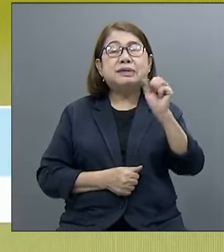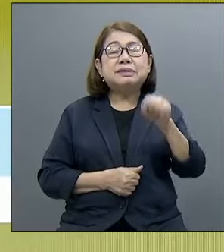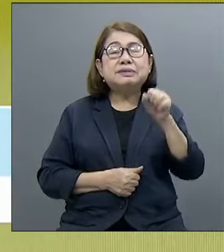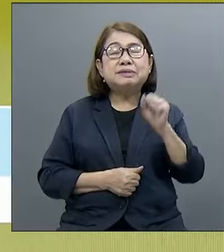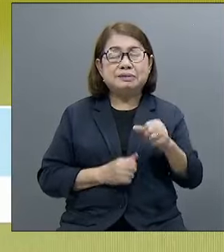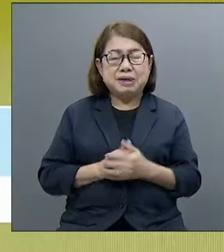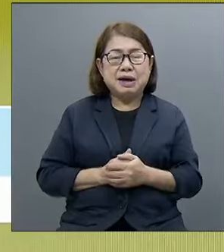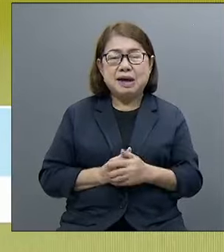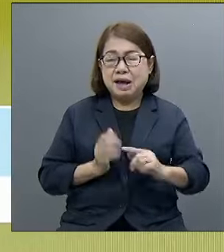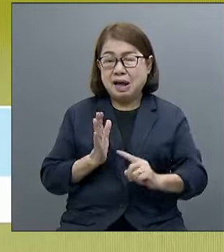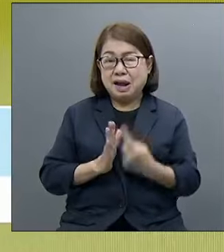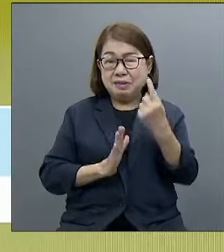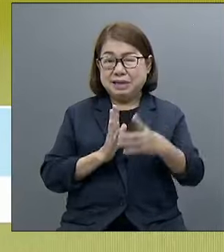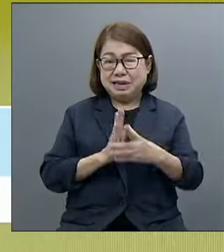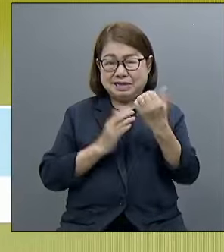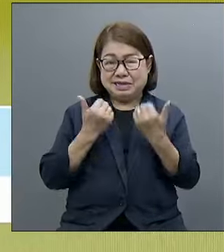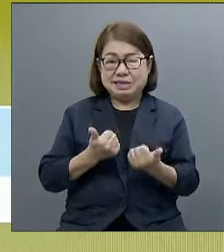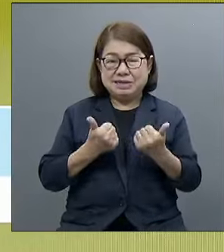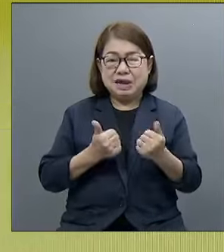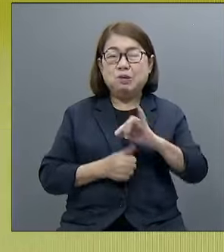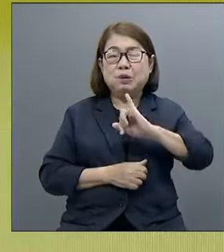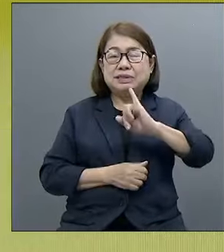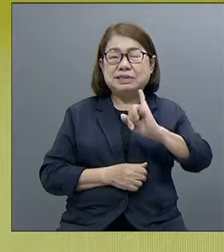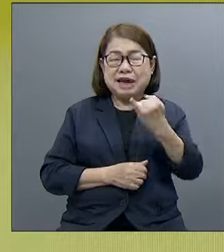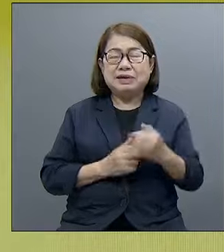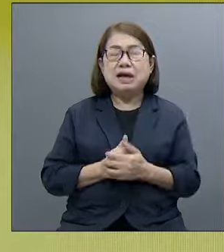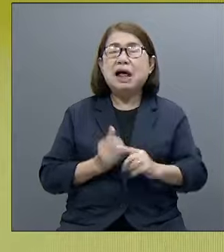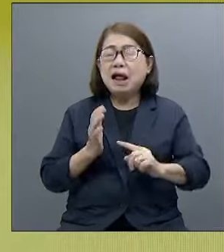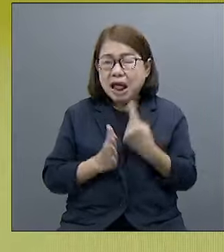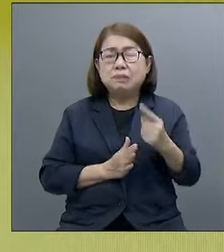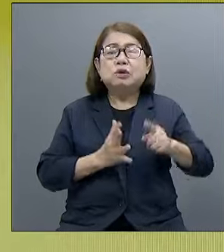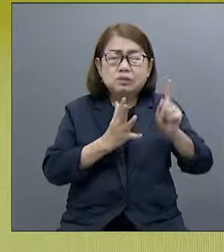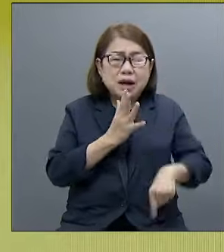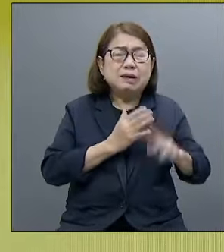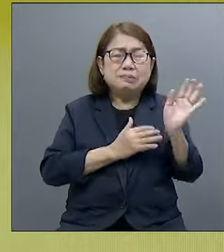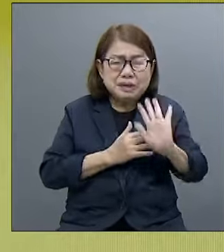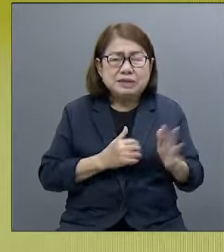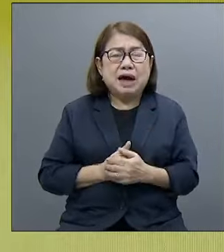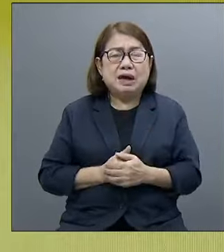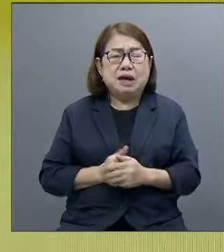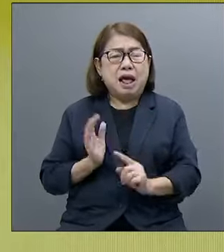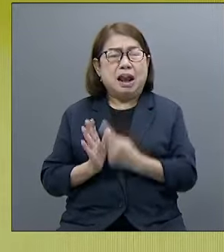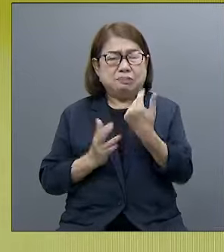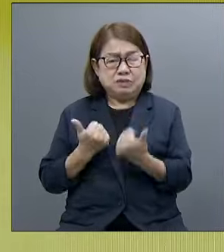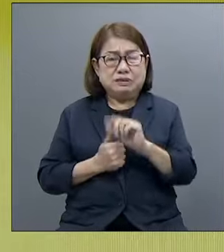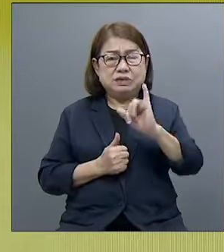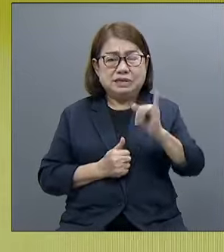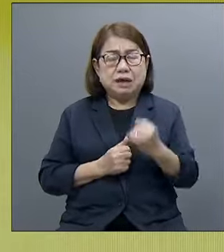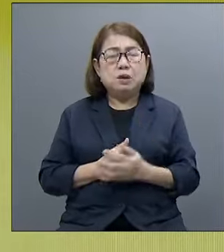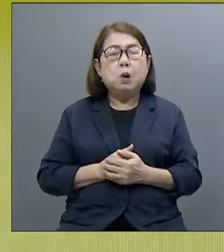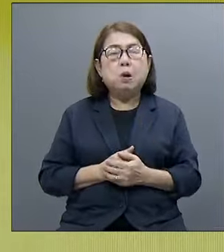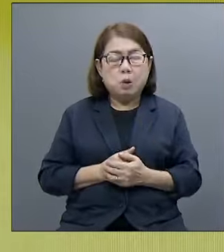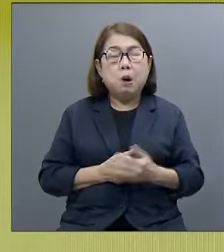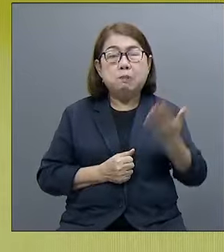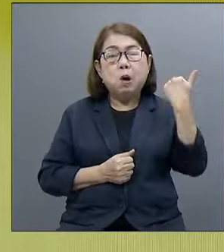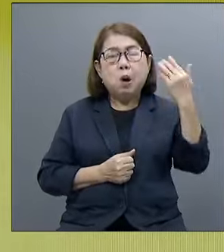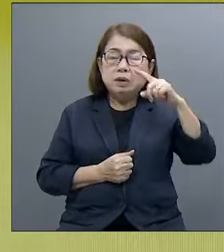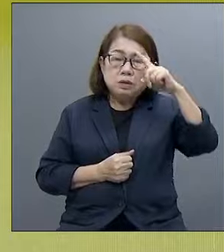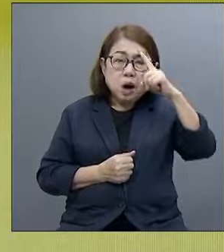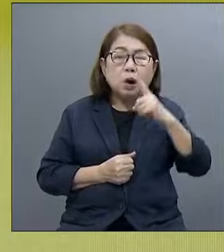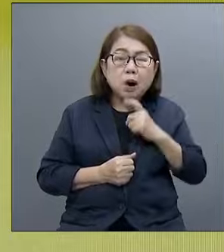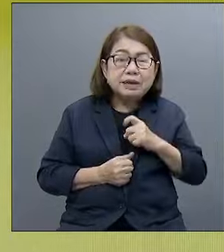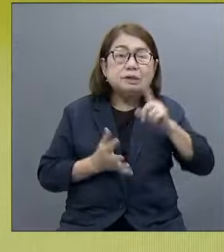ห์ของเมื่อสุดสัปดาห์ที่ต้น เริ่มต้นสัปดาห ์เอาหลายคนบอกว่าจริงๆเนี่ยเมื่อประมาณเสาร์อาทิตย์ที่ผ่านมาสุดสัปดาห์